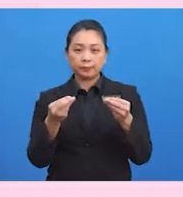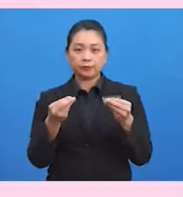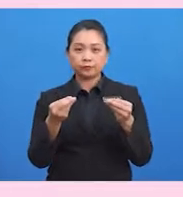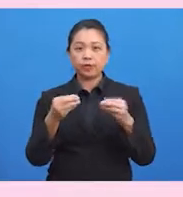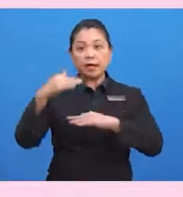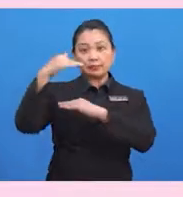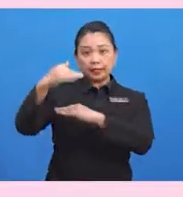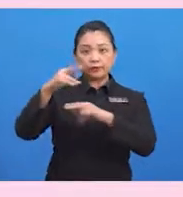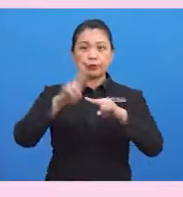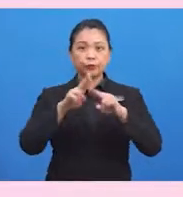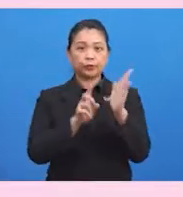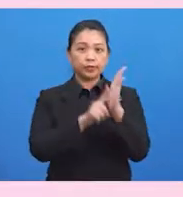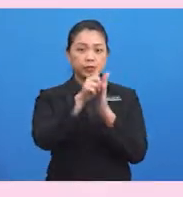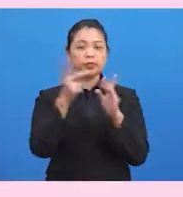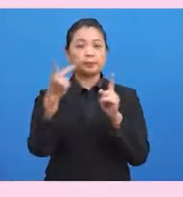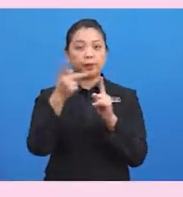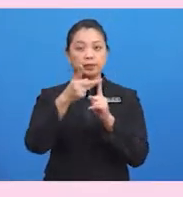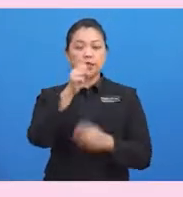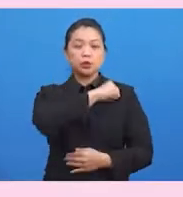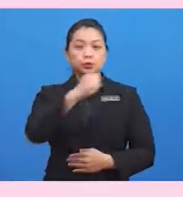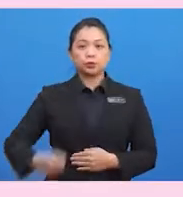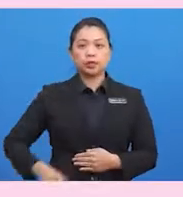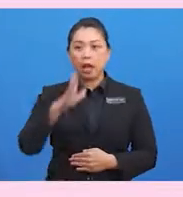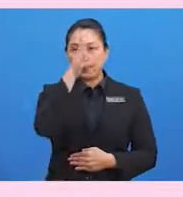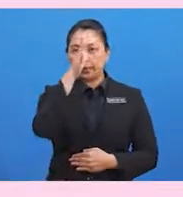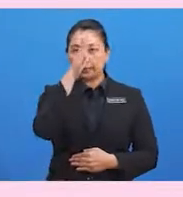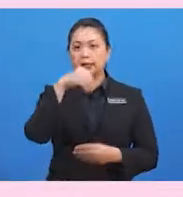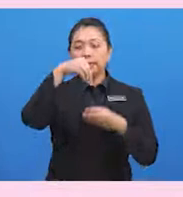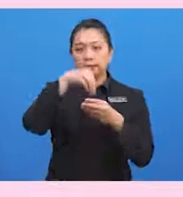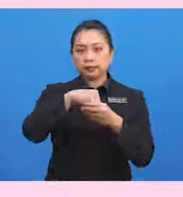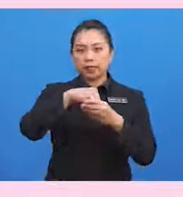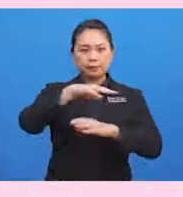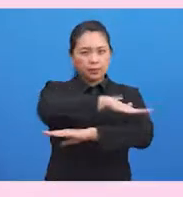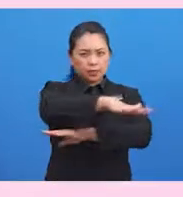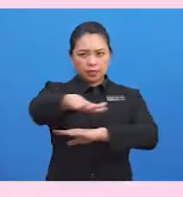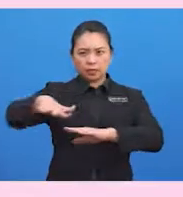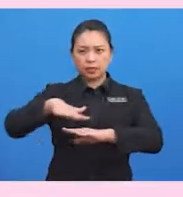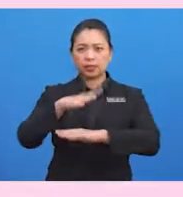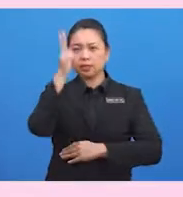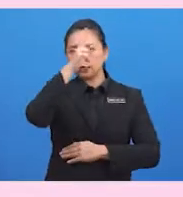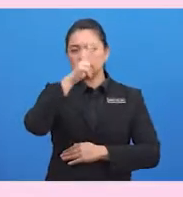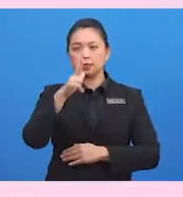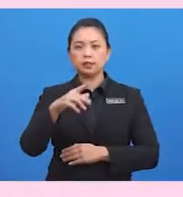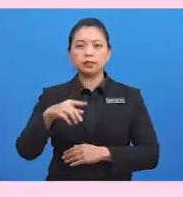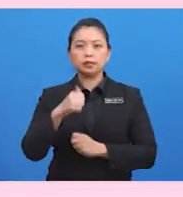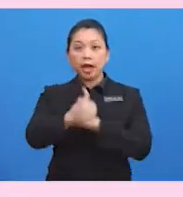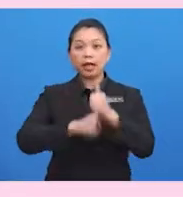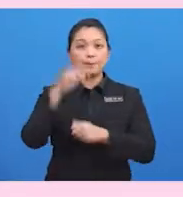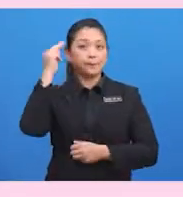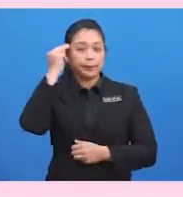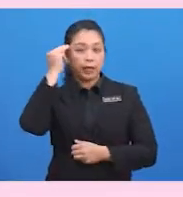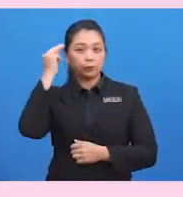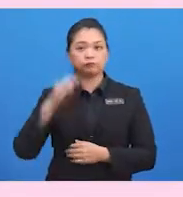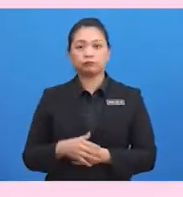tinggi kepada Sultan Melaka ke dalam kalangan kerajaan lain di sekitar alam Melayu raja-raja